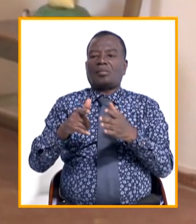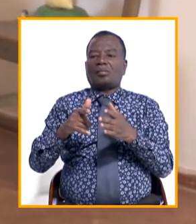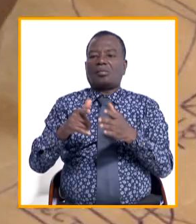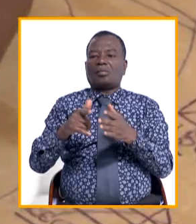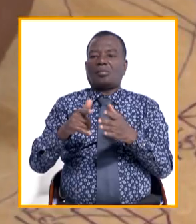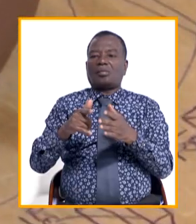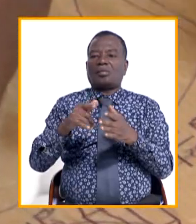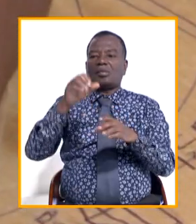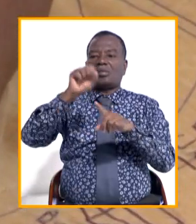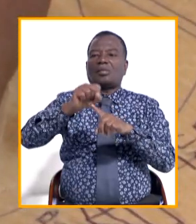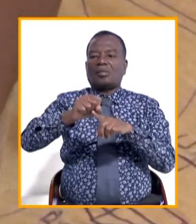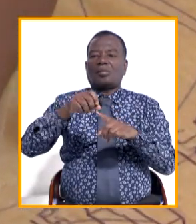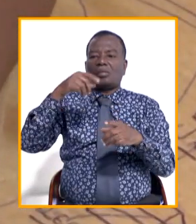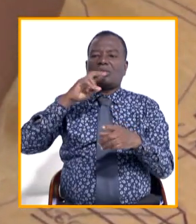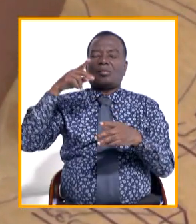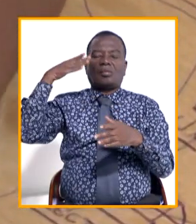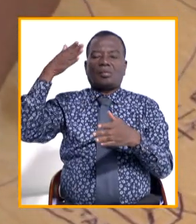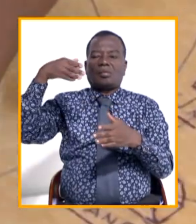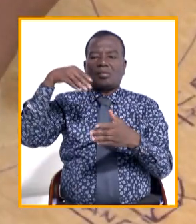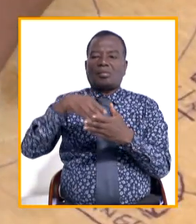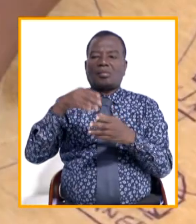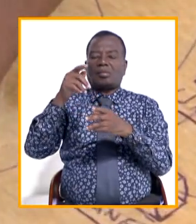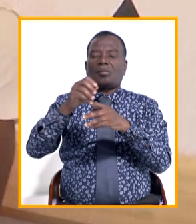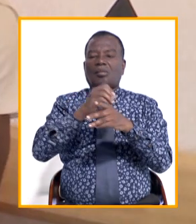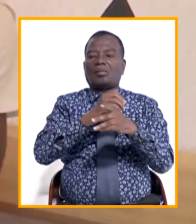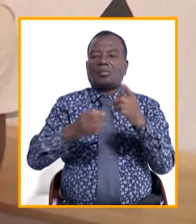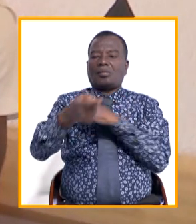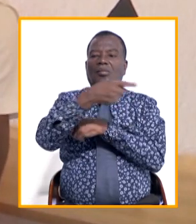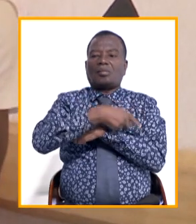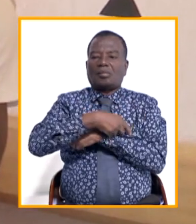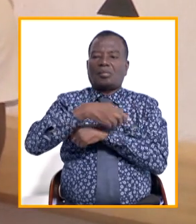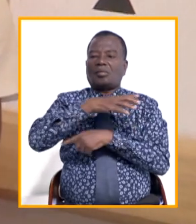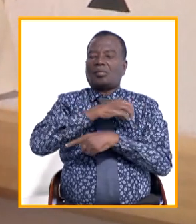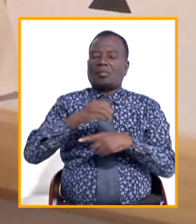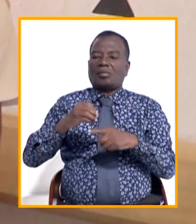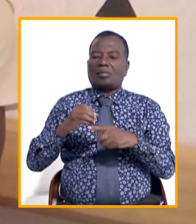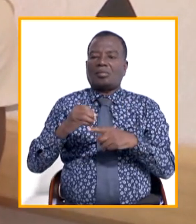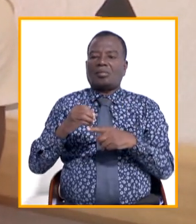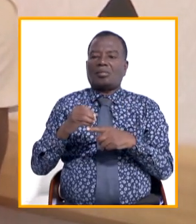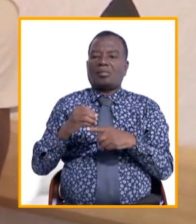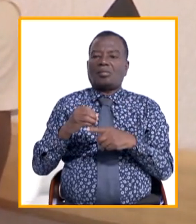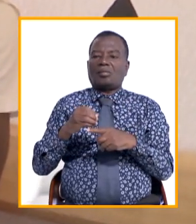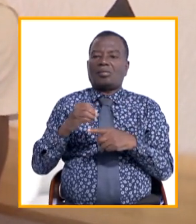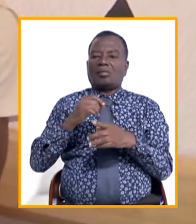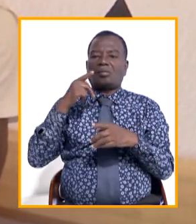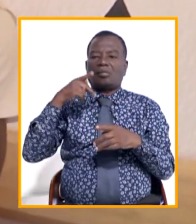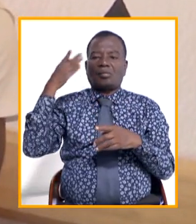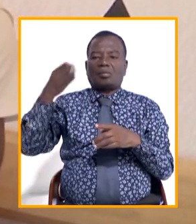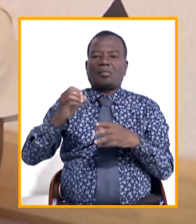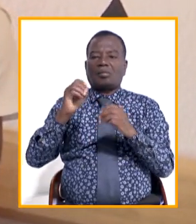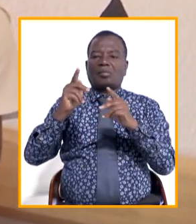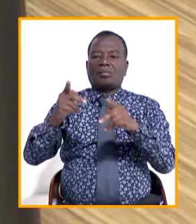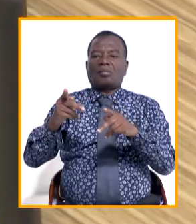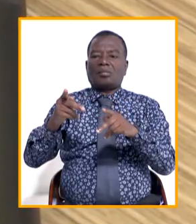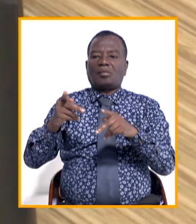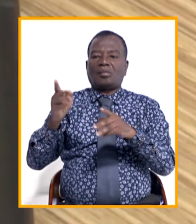électorale, le sujet sera encore à l'ordre du jour à l'étape du contentieux électoral. Ce sera l'occasion de